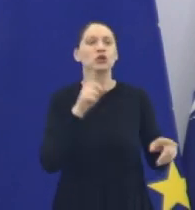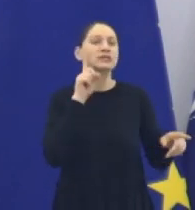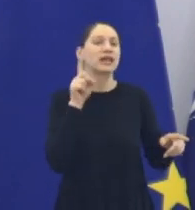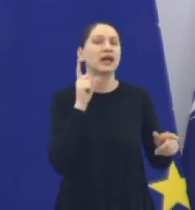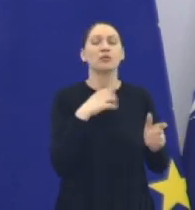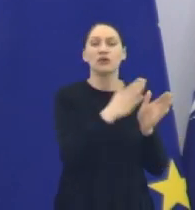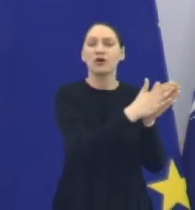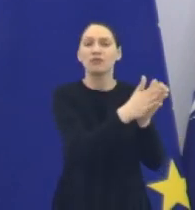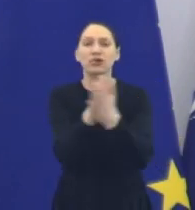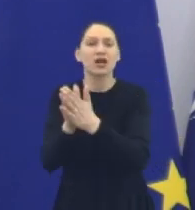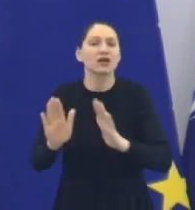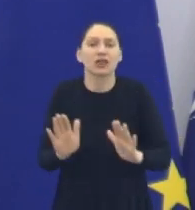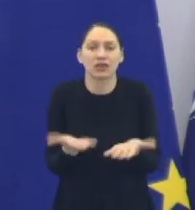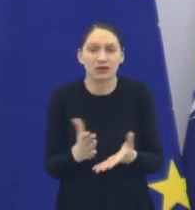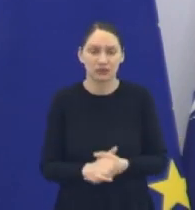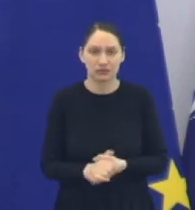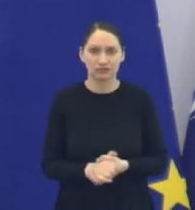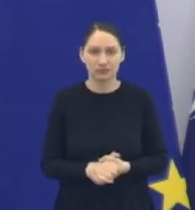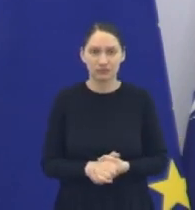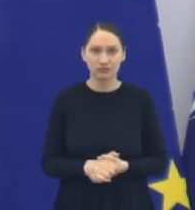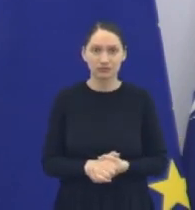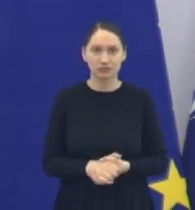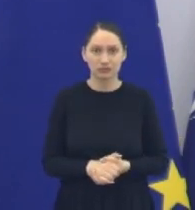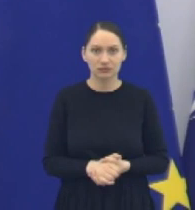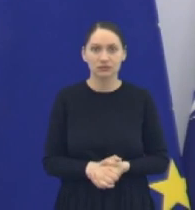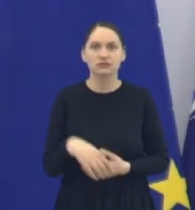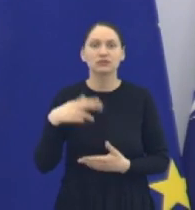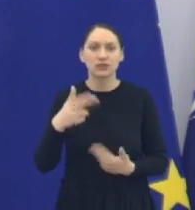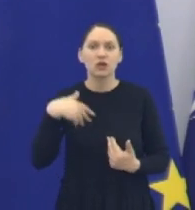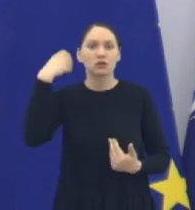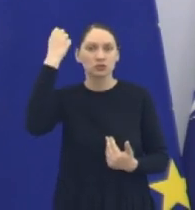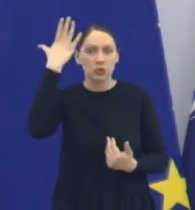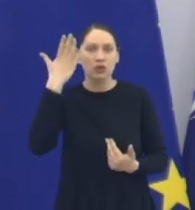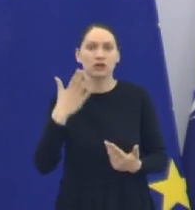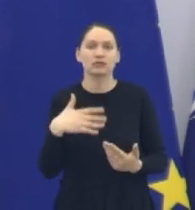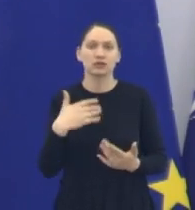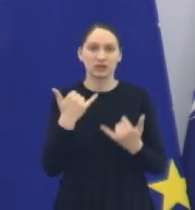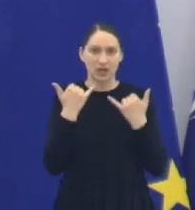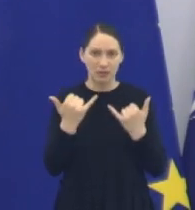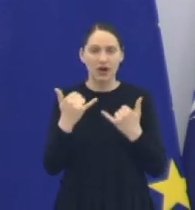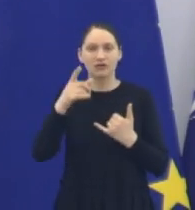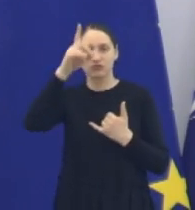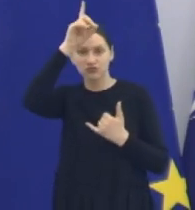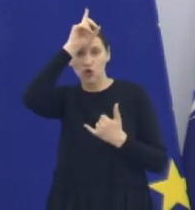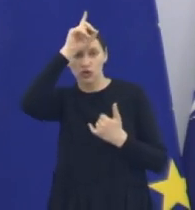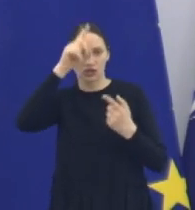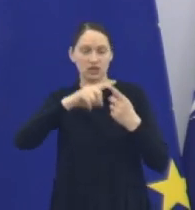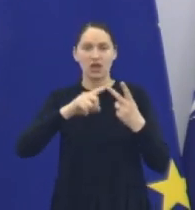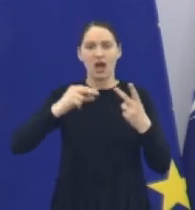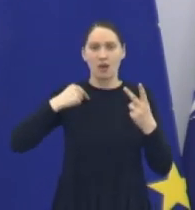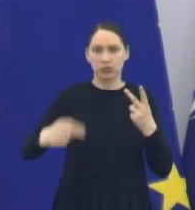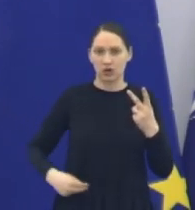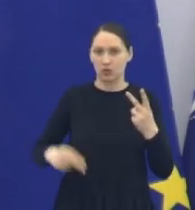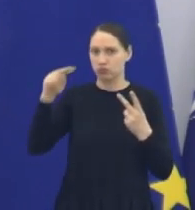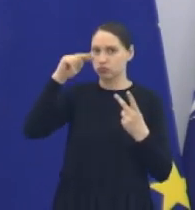nuvykus ir iš esmės turbūt reikia reaguoti į tai, kokią, sakykime, poziciją užima dabar ir Vokietija, ar Prancūzija,